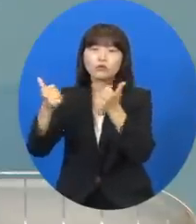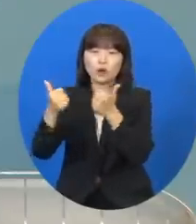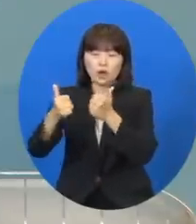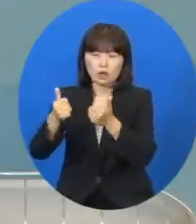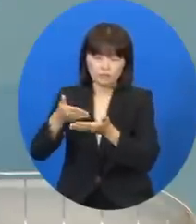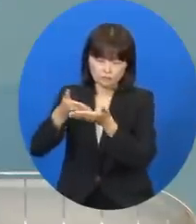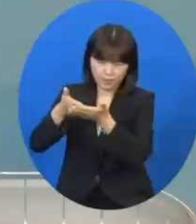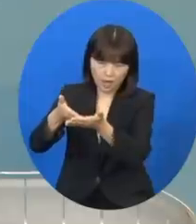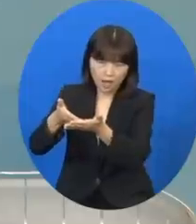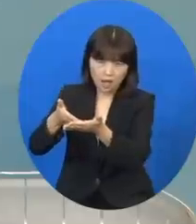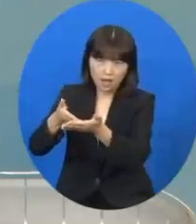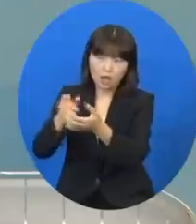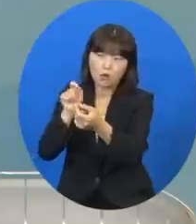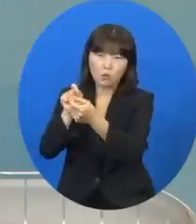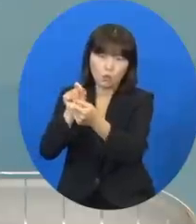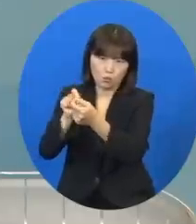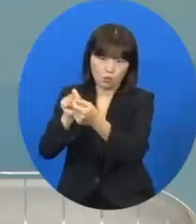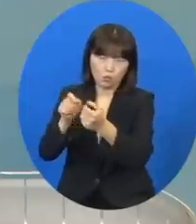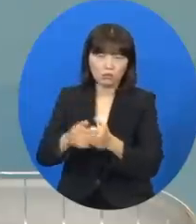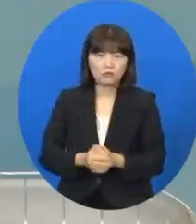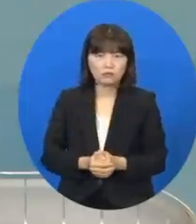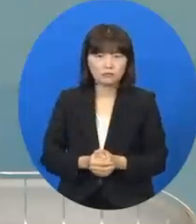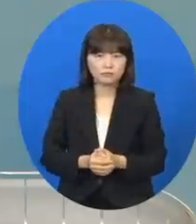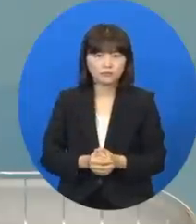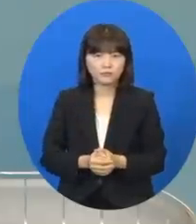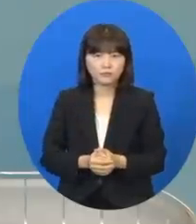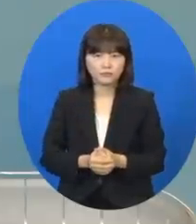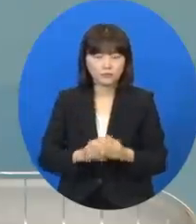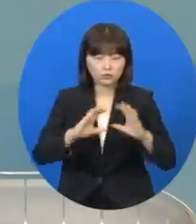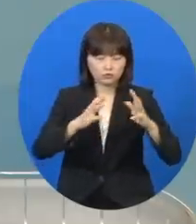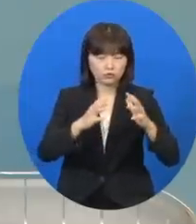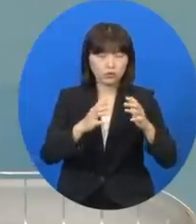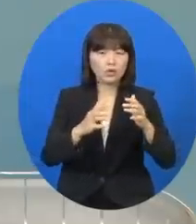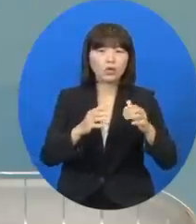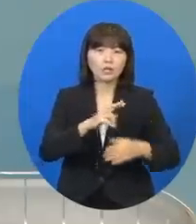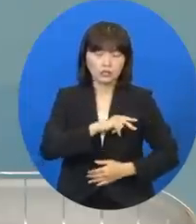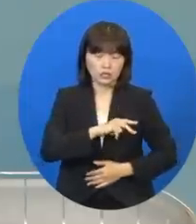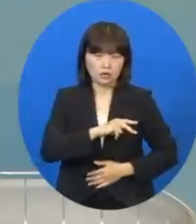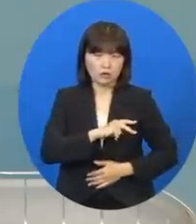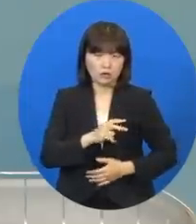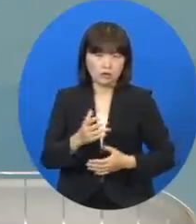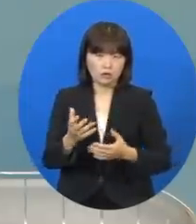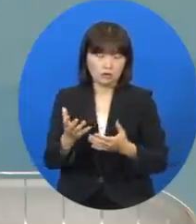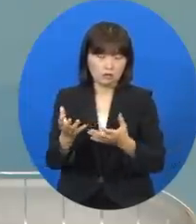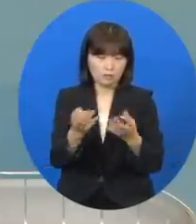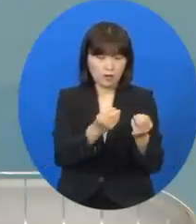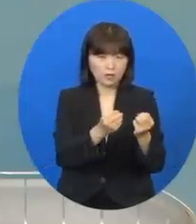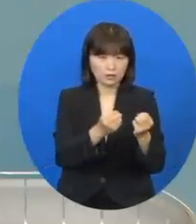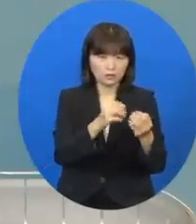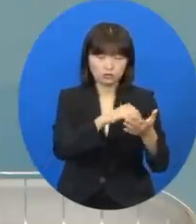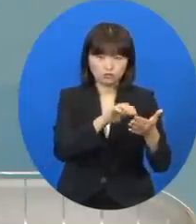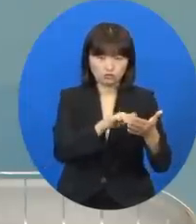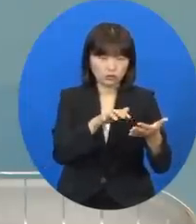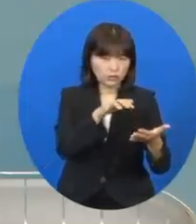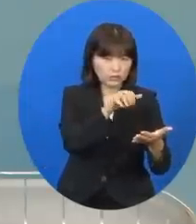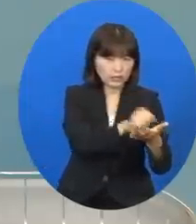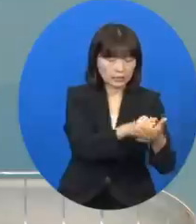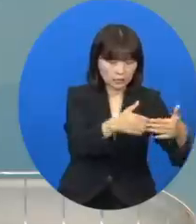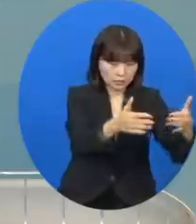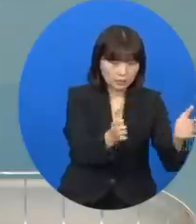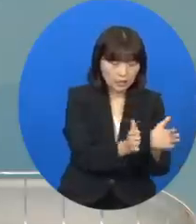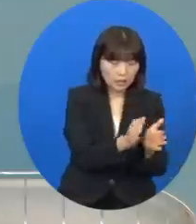있습니다. 다수당, 국회의원 다수를 차지하는 정당이 그 안건을